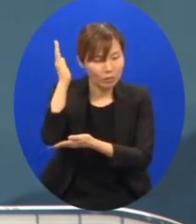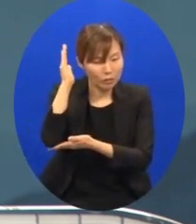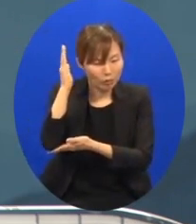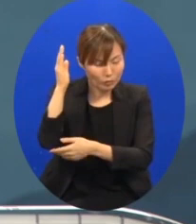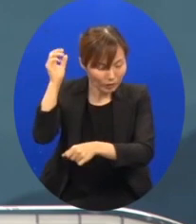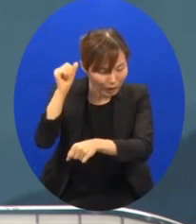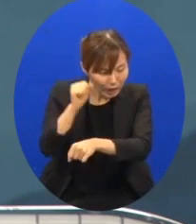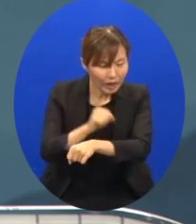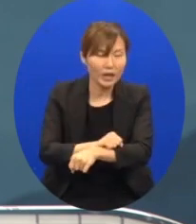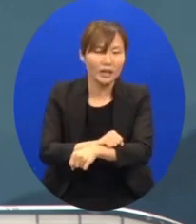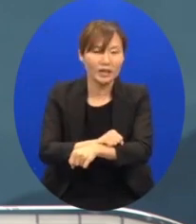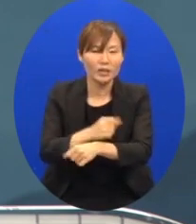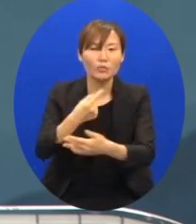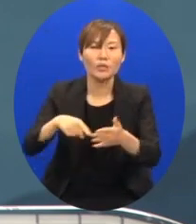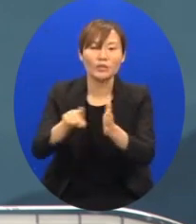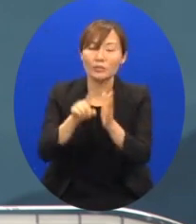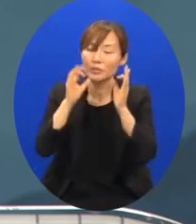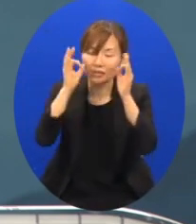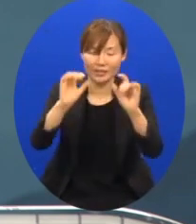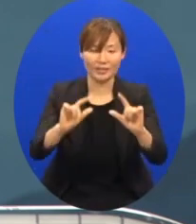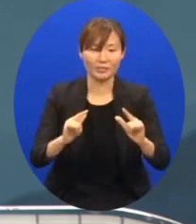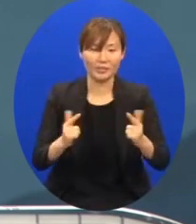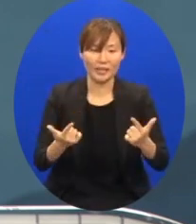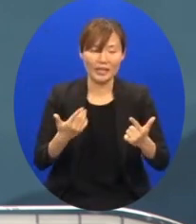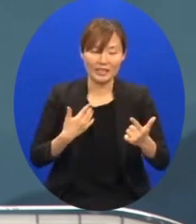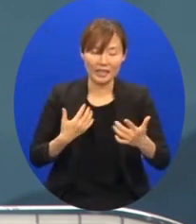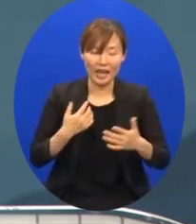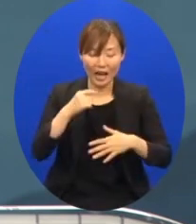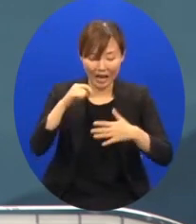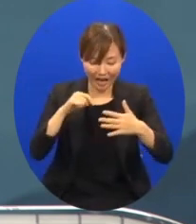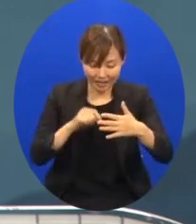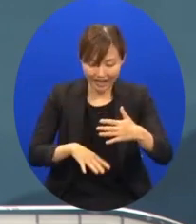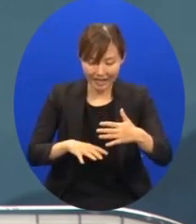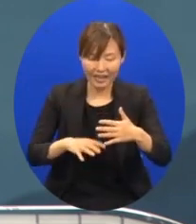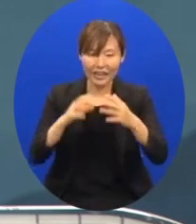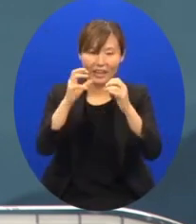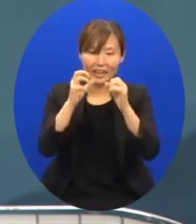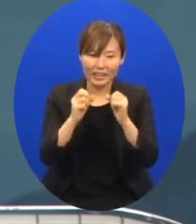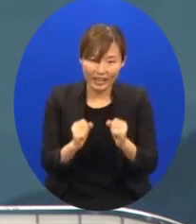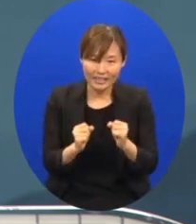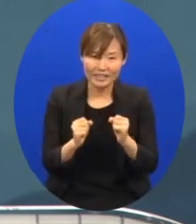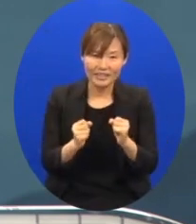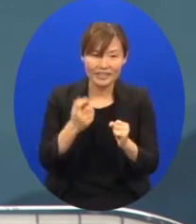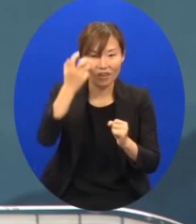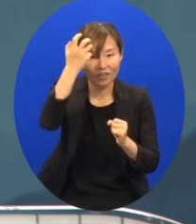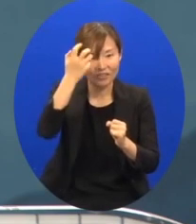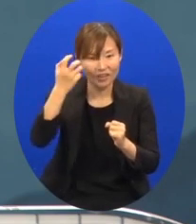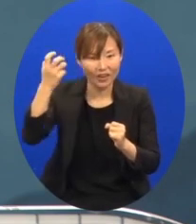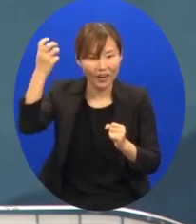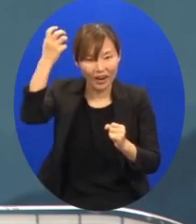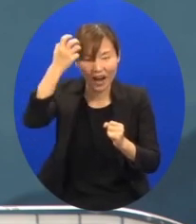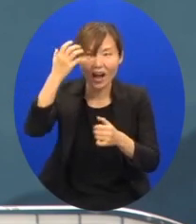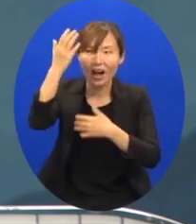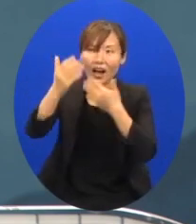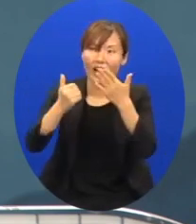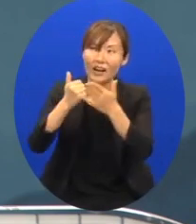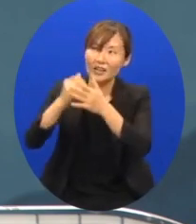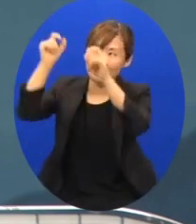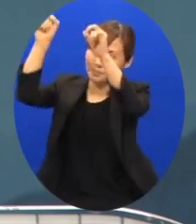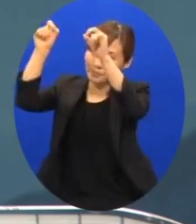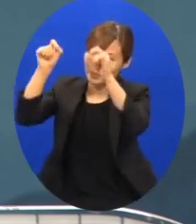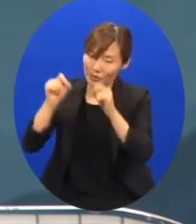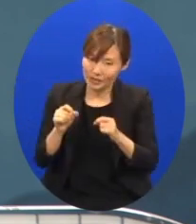않겠읍니다 저는 그저 제안에 의해서 성령께서 하나님의 날개 쉬운 메시지를 알게 하실 거라고